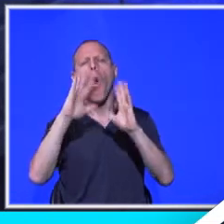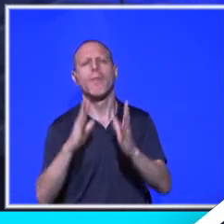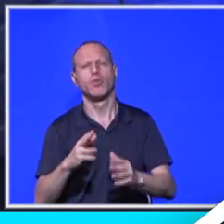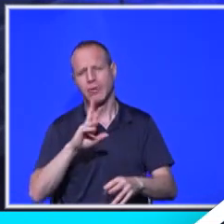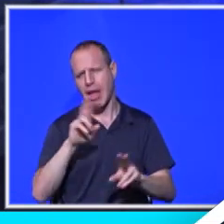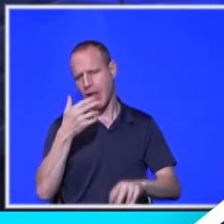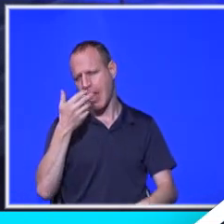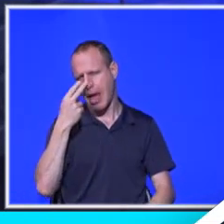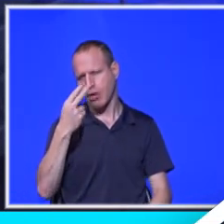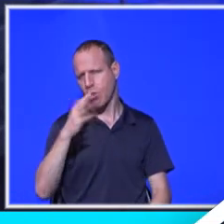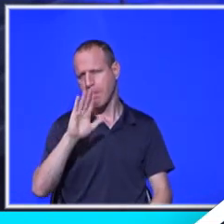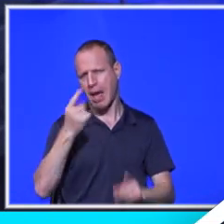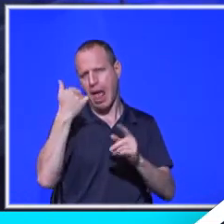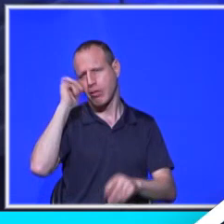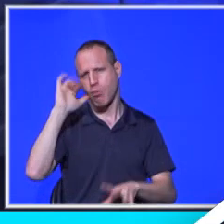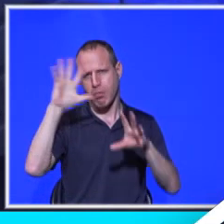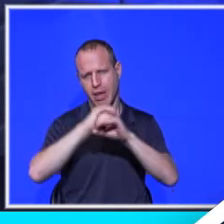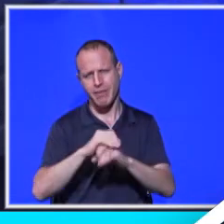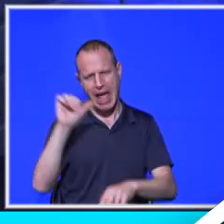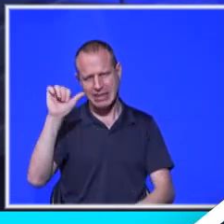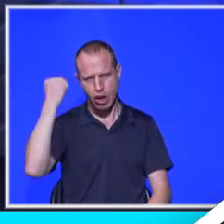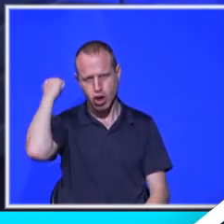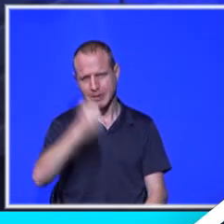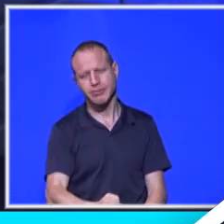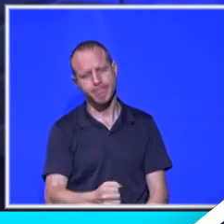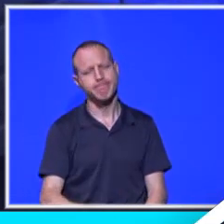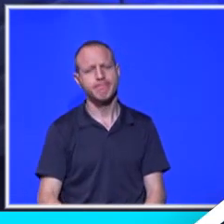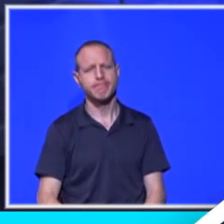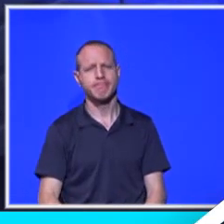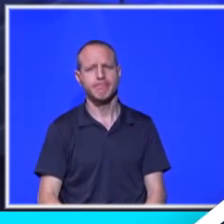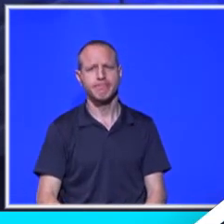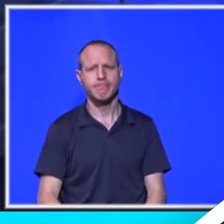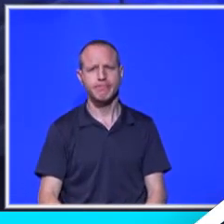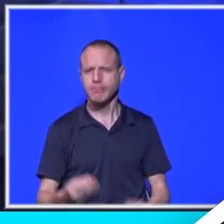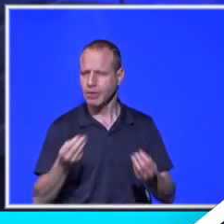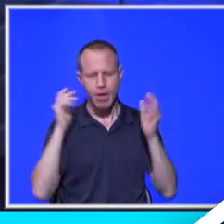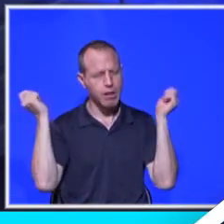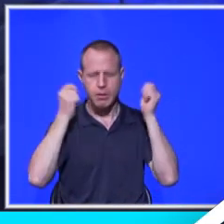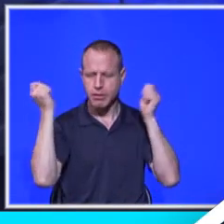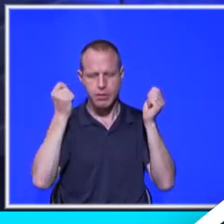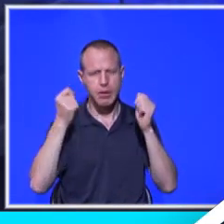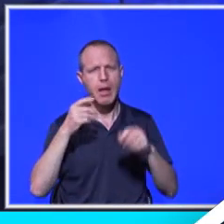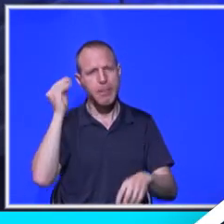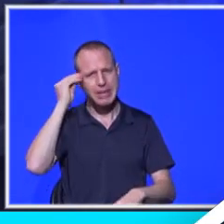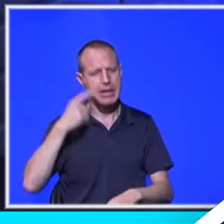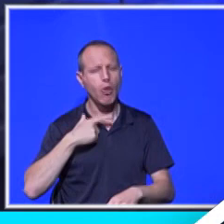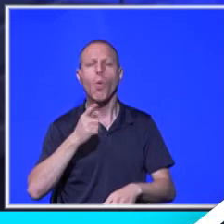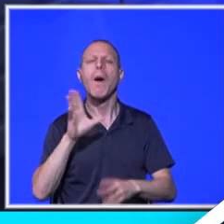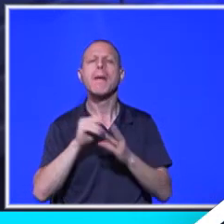אתמול בערב. אסתר שנרצחה, פשוט דבר מזעזע, זה מזכיר לנו עם מי יש לנו